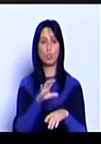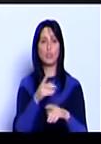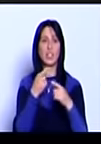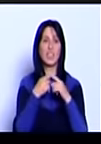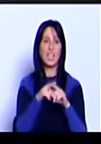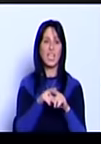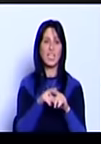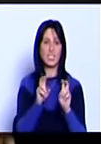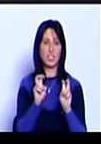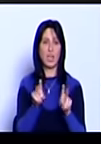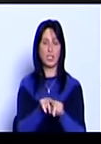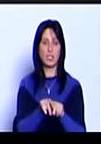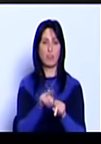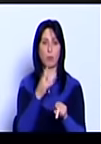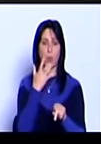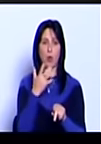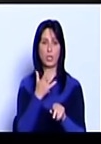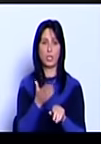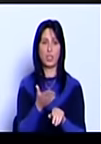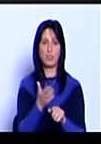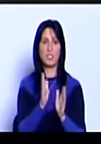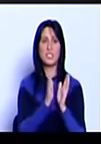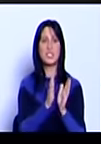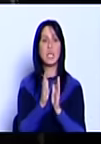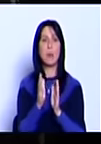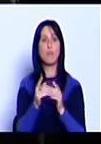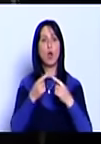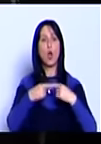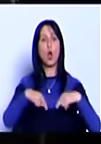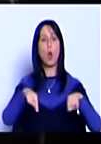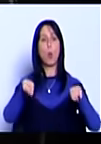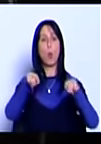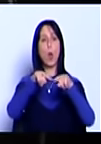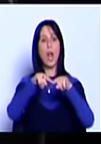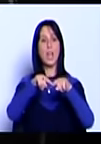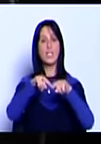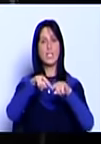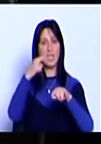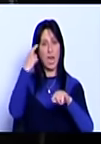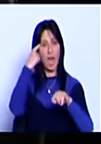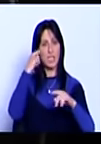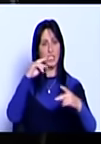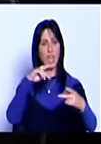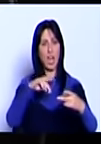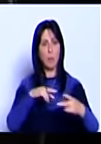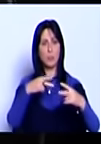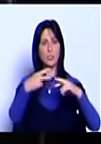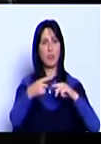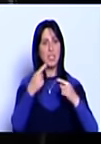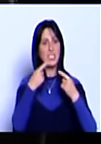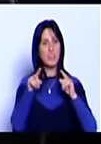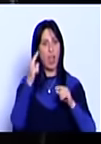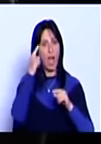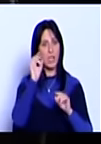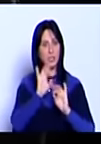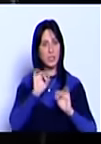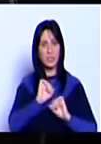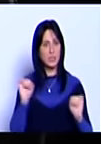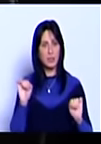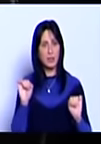და ინჟინერიაში, ასევე არის პოლიტიკაში. სტაბილიზატორი არ ჩანს. მაგრამ შიგნით გაცვლა გამოცვლა, განსხვავებული აზრების გაზიარება, ეს არ